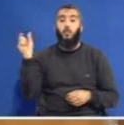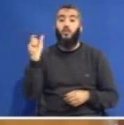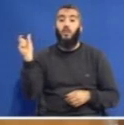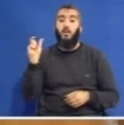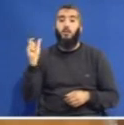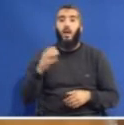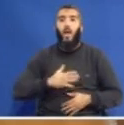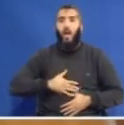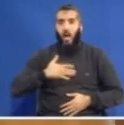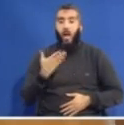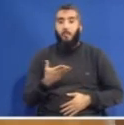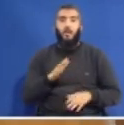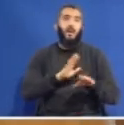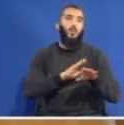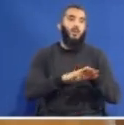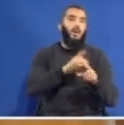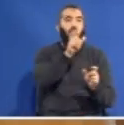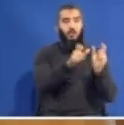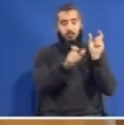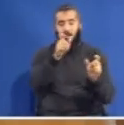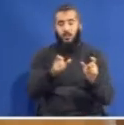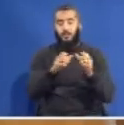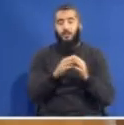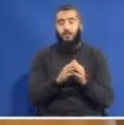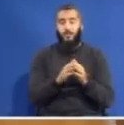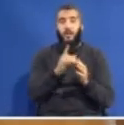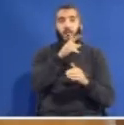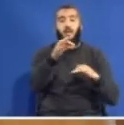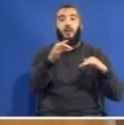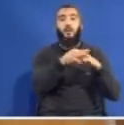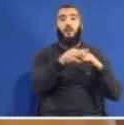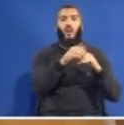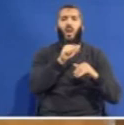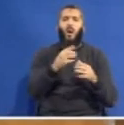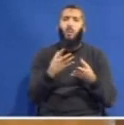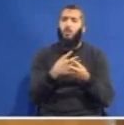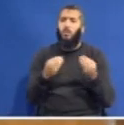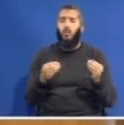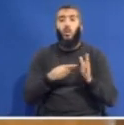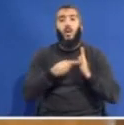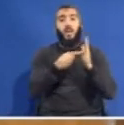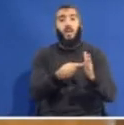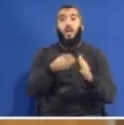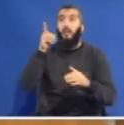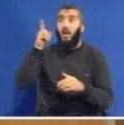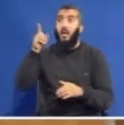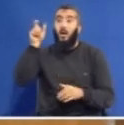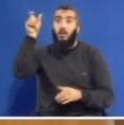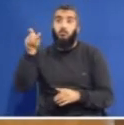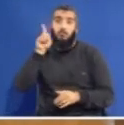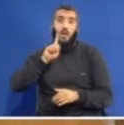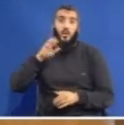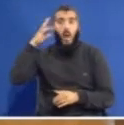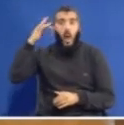إخوانه، وهذا الزوج. والزوج حينما تكثر عليه الديون حتى الزوجة تهتم معه، تحمل هذا